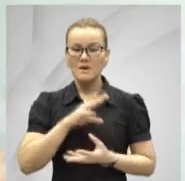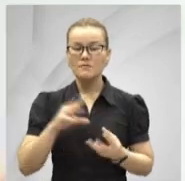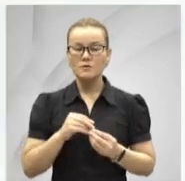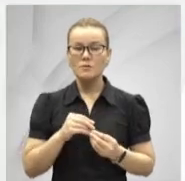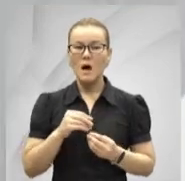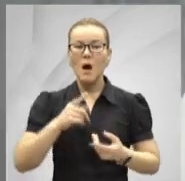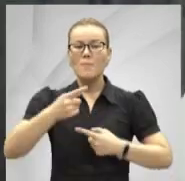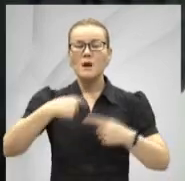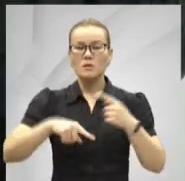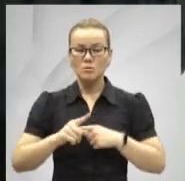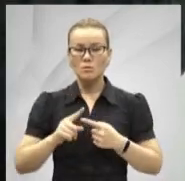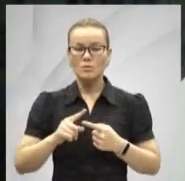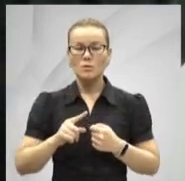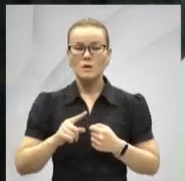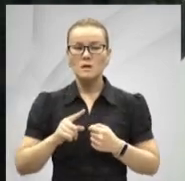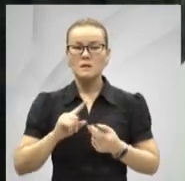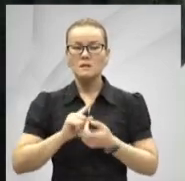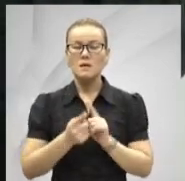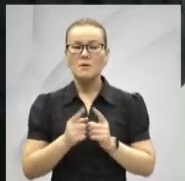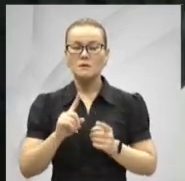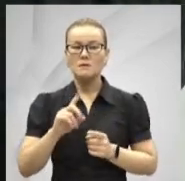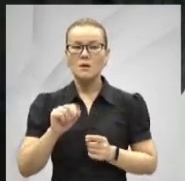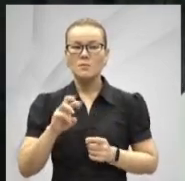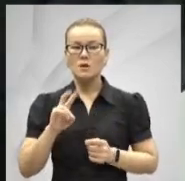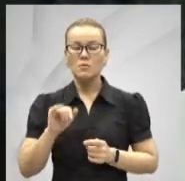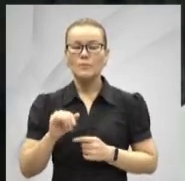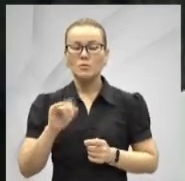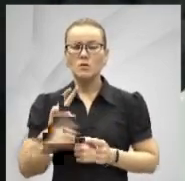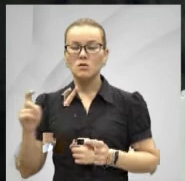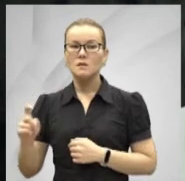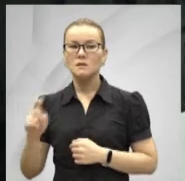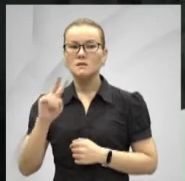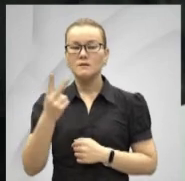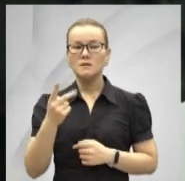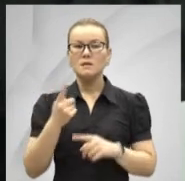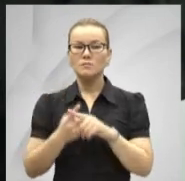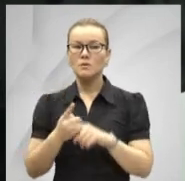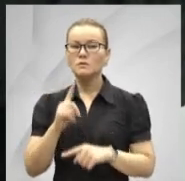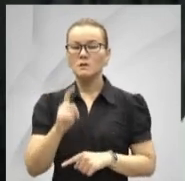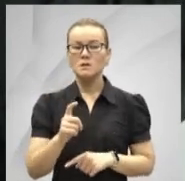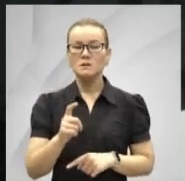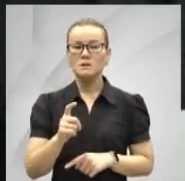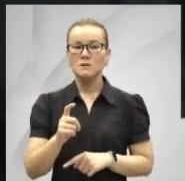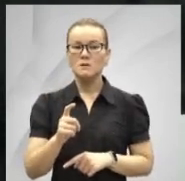замену. Исходное выражение x в квадрате прибавить x